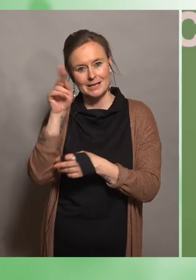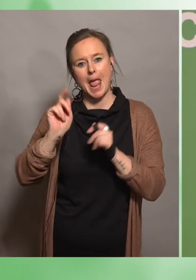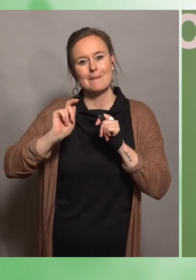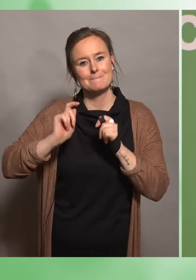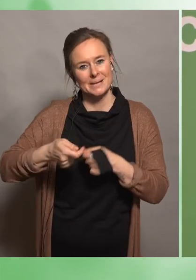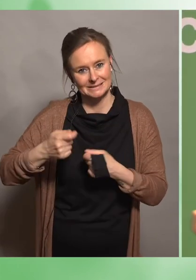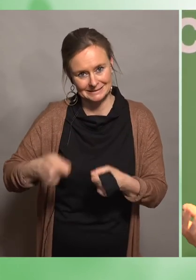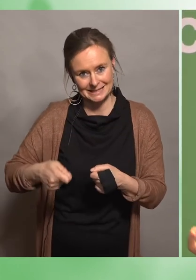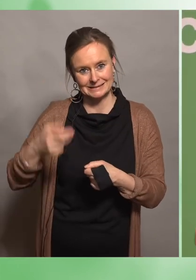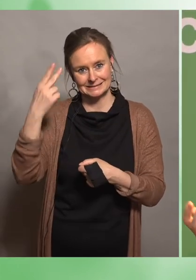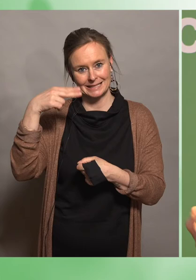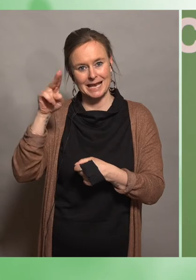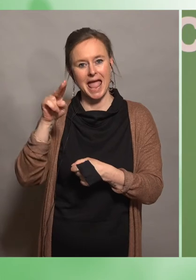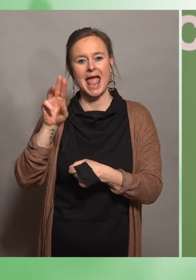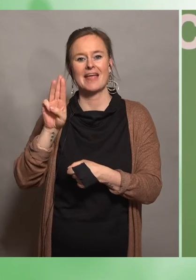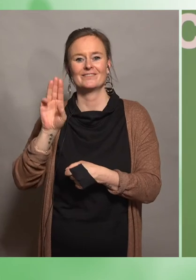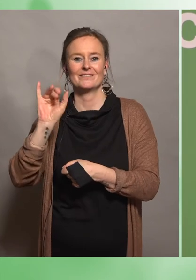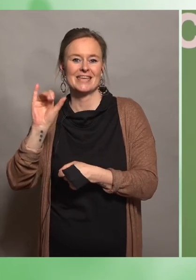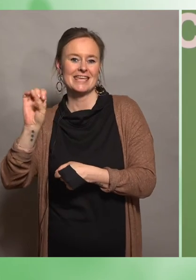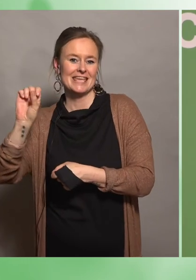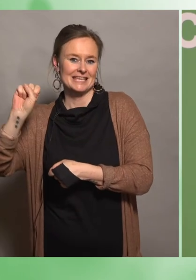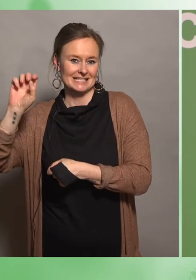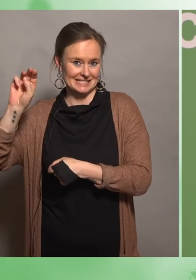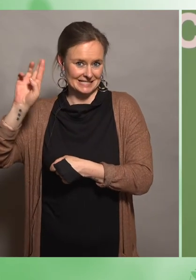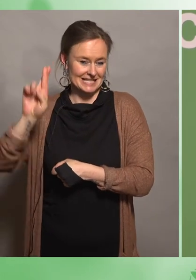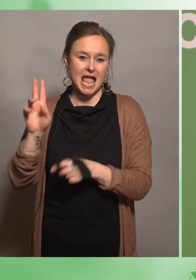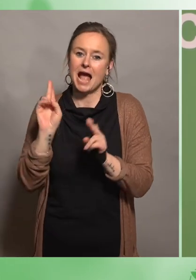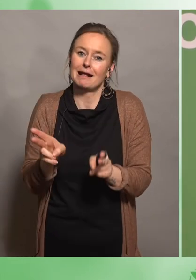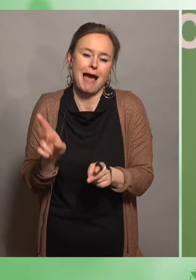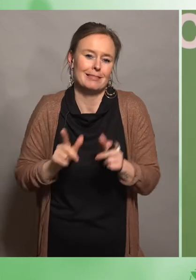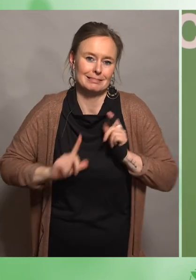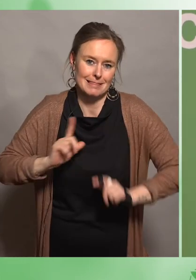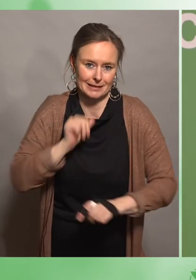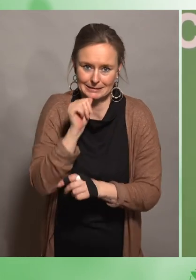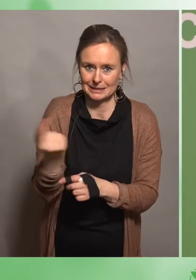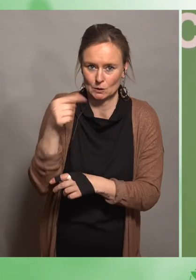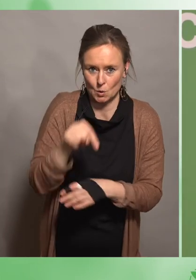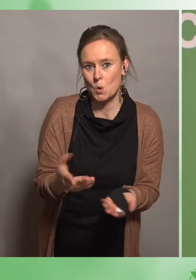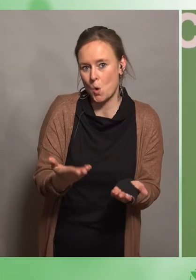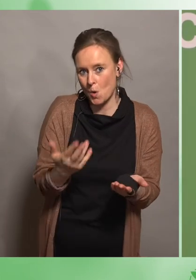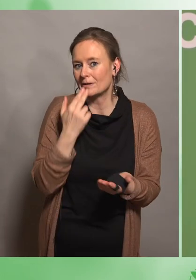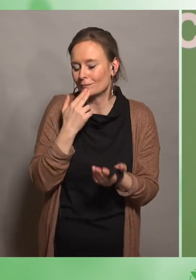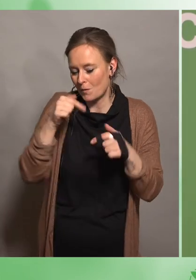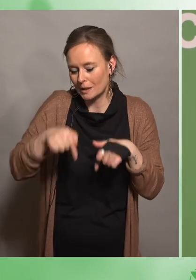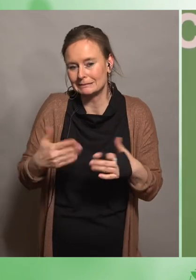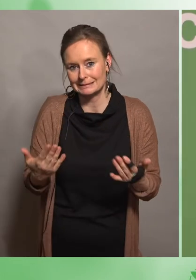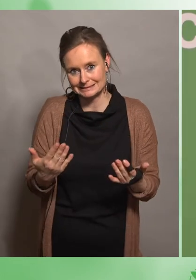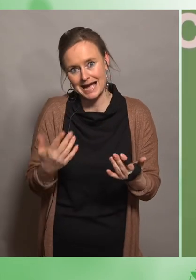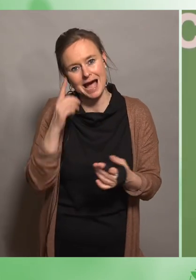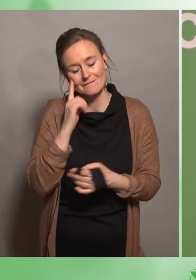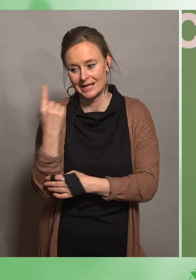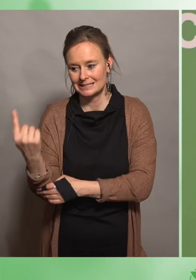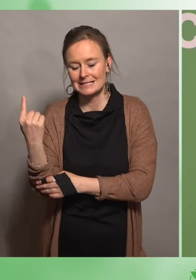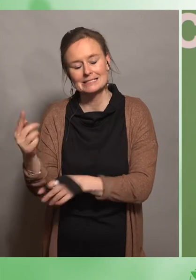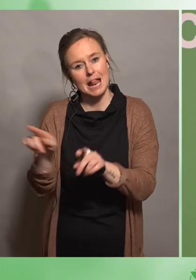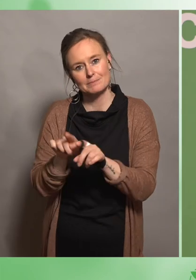Wieser. Er konnte leider nicht kommen, wäre gerne hier gewesen, weil ihm gerade die Menschen mit Behinderung ein großes Anliegen sind.